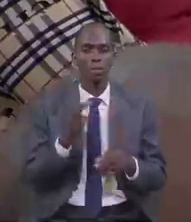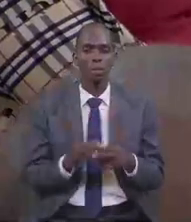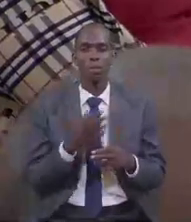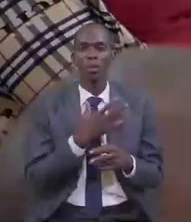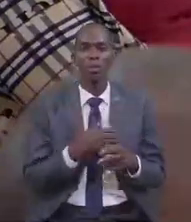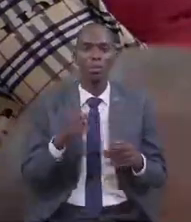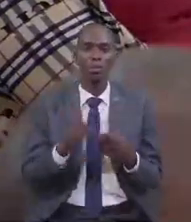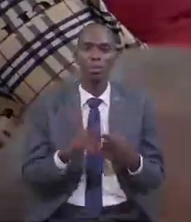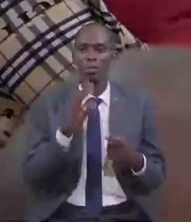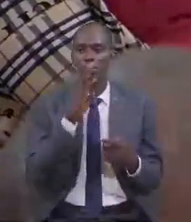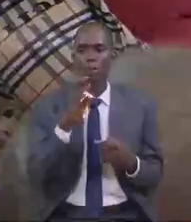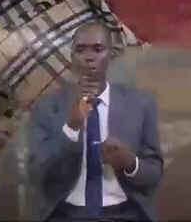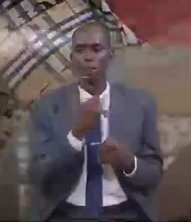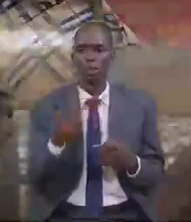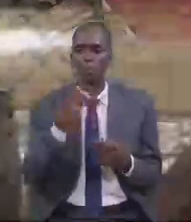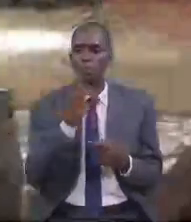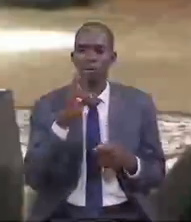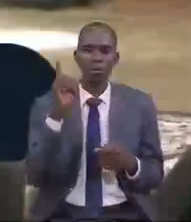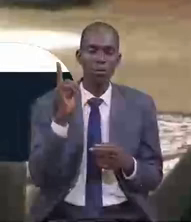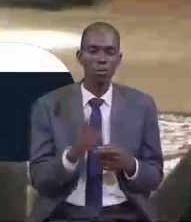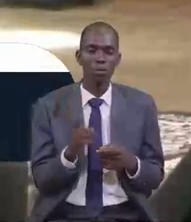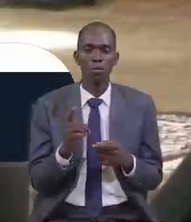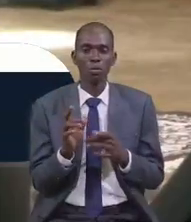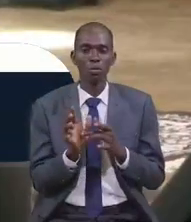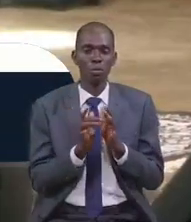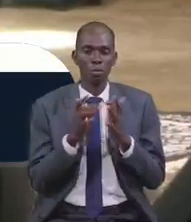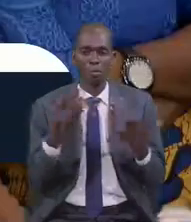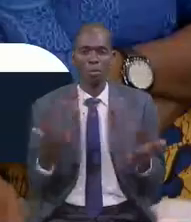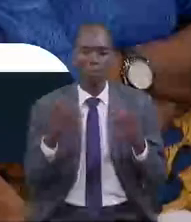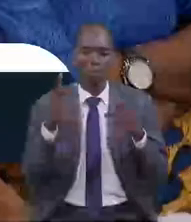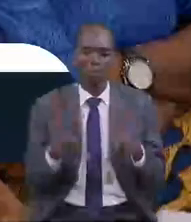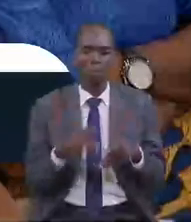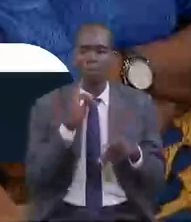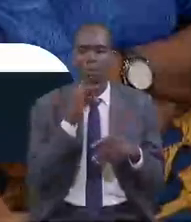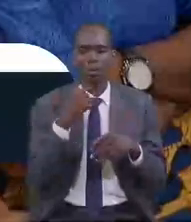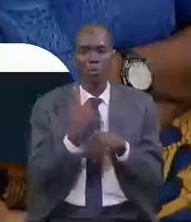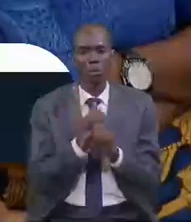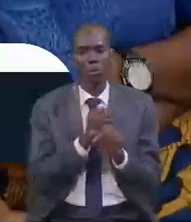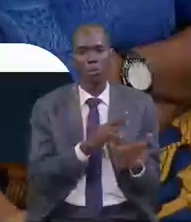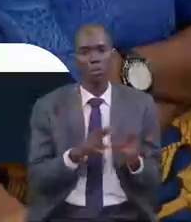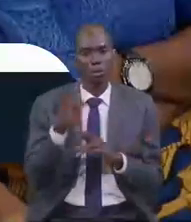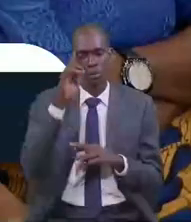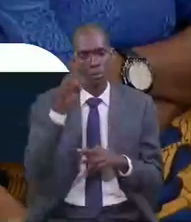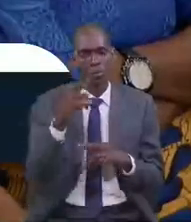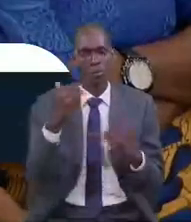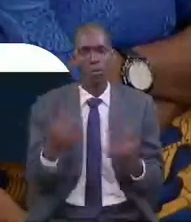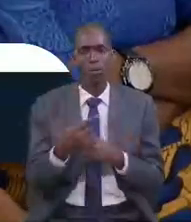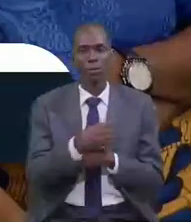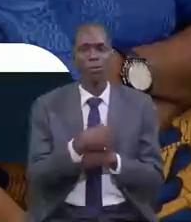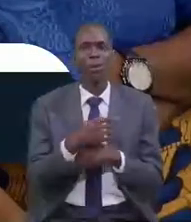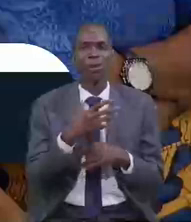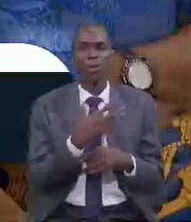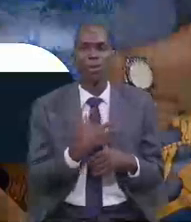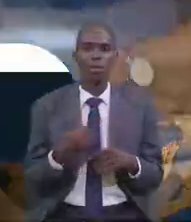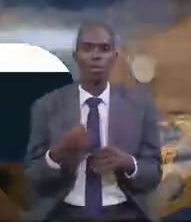Et être un Nazaréen spirituel est disponible pour vous ce matin. Et être